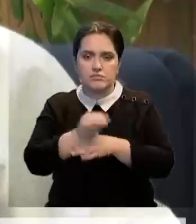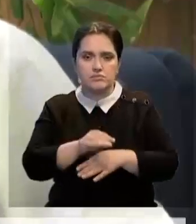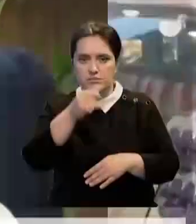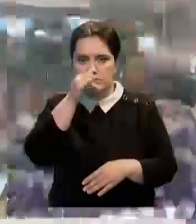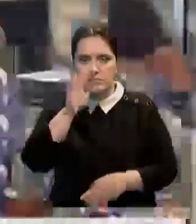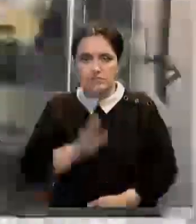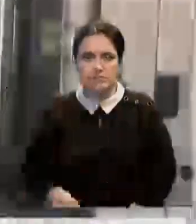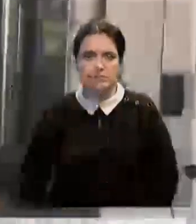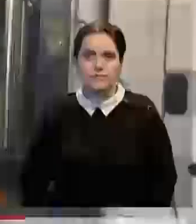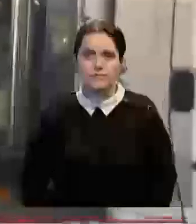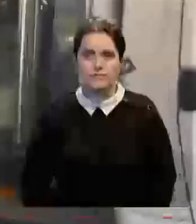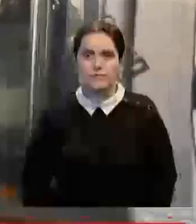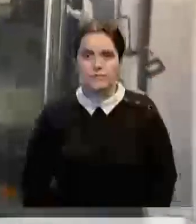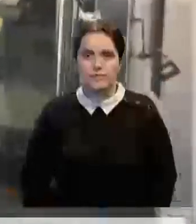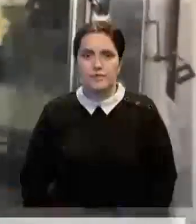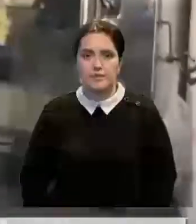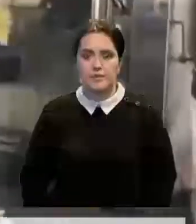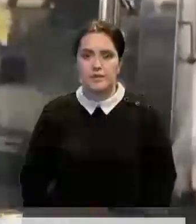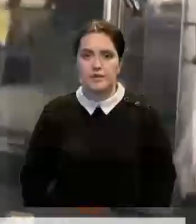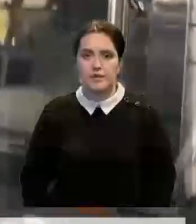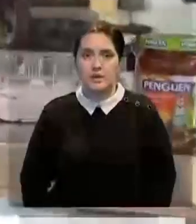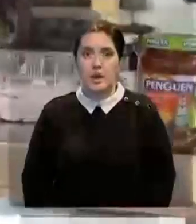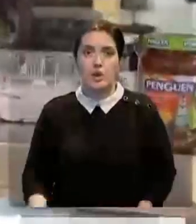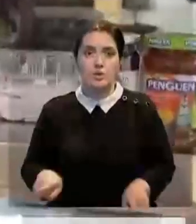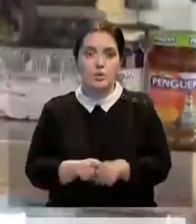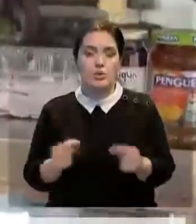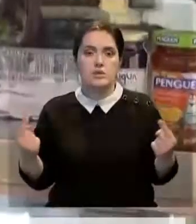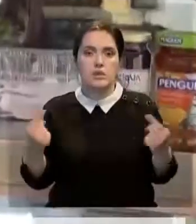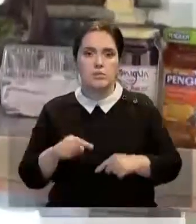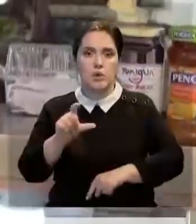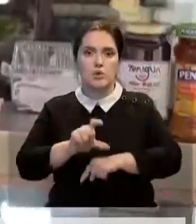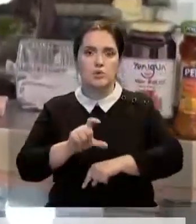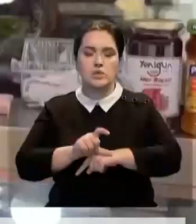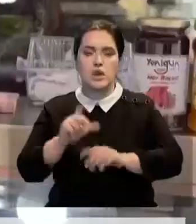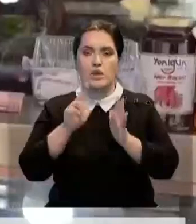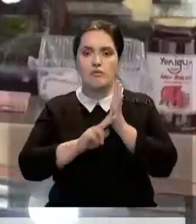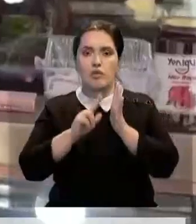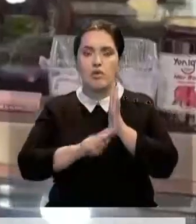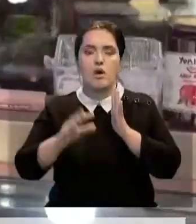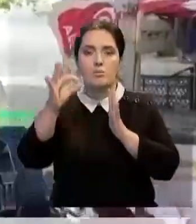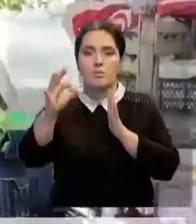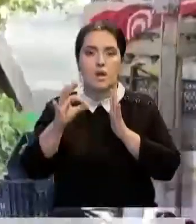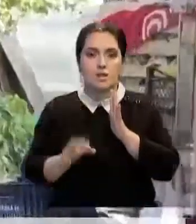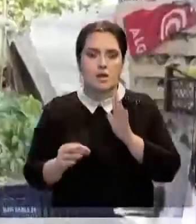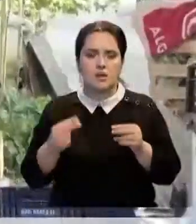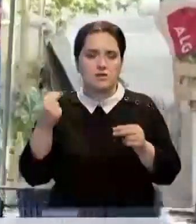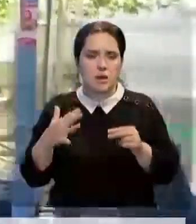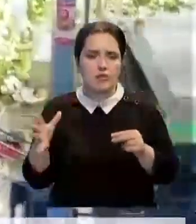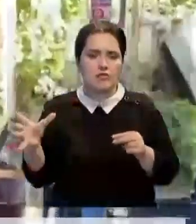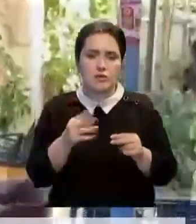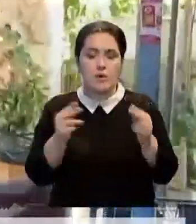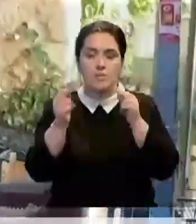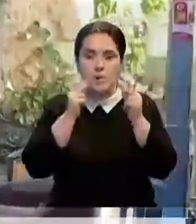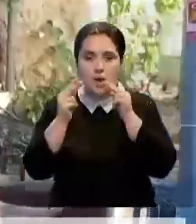инфляции. Небывалых размеров достигла инфляция в Турции, выше 80%. Дорожает все, от